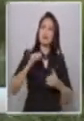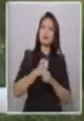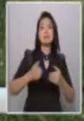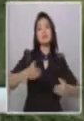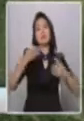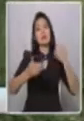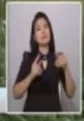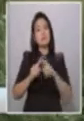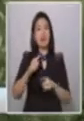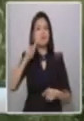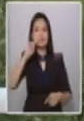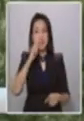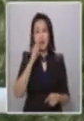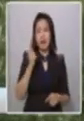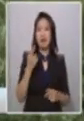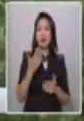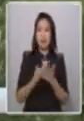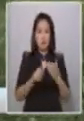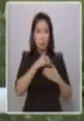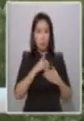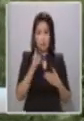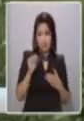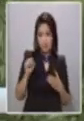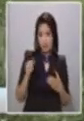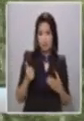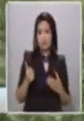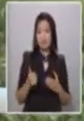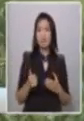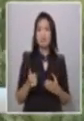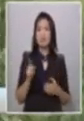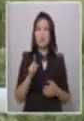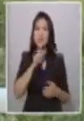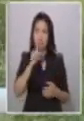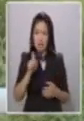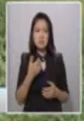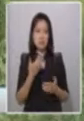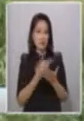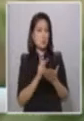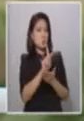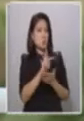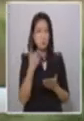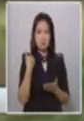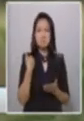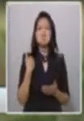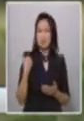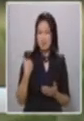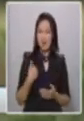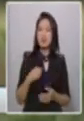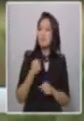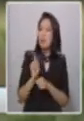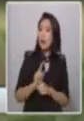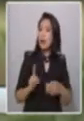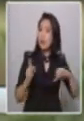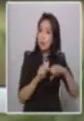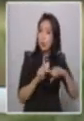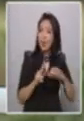ทั้งหลายอย่างอิจฉาจังเลยอ่ะรายได้จะต้องดีแน่ๆเลยพี่เคยเป็นหนี้เป็นสินบ้างไหมพี ่เคยค่ะ ไปเป็นหนี้อะไรกู้ในระบ